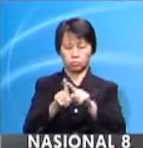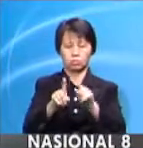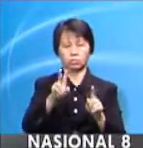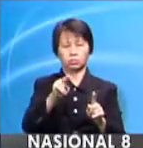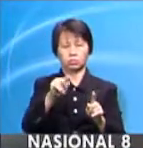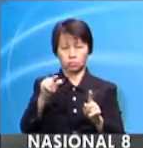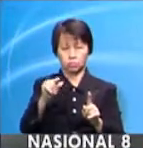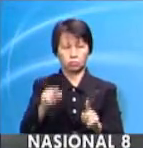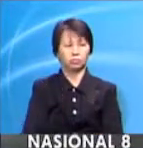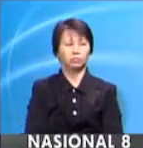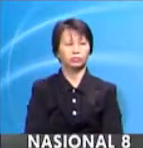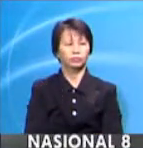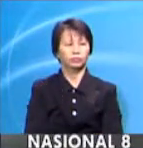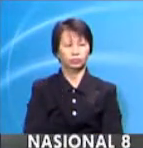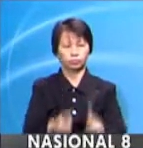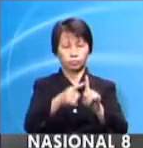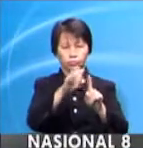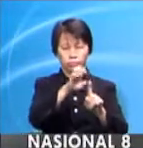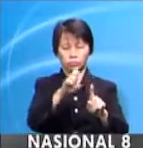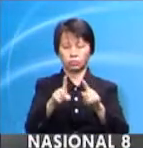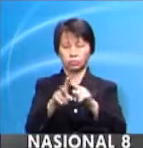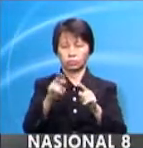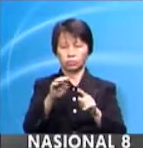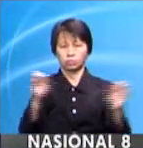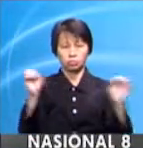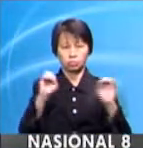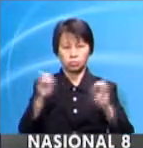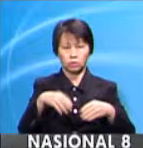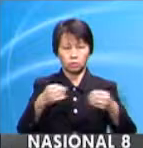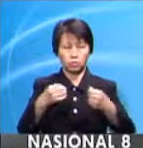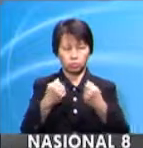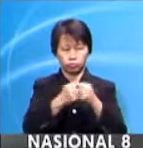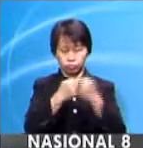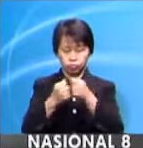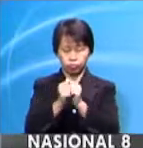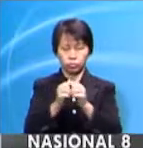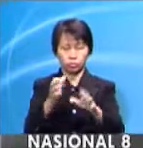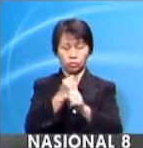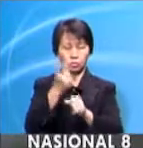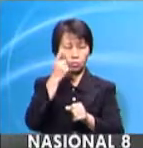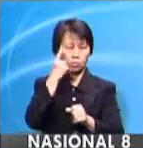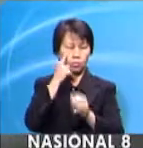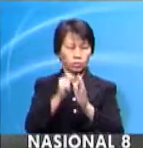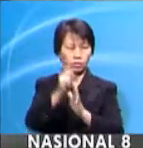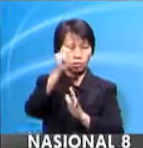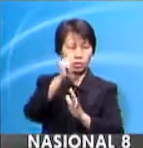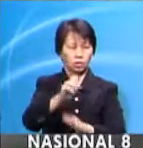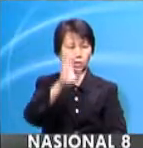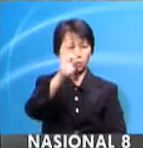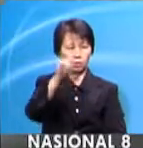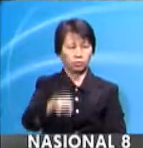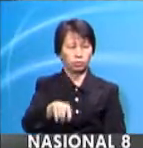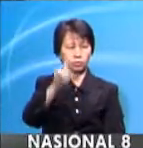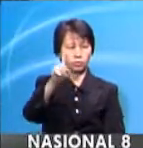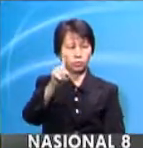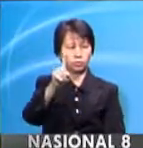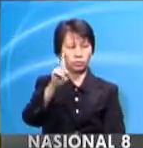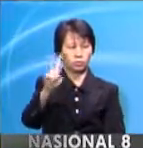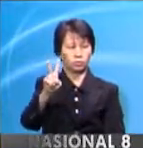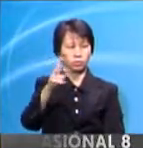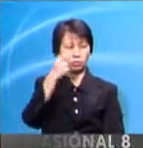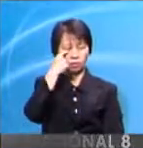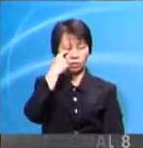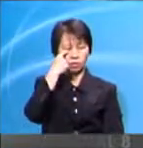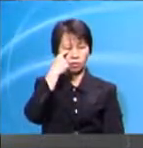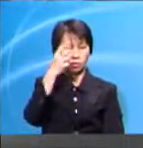Yi. Yin Shen Yi langsung tidak diberi tentangan apabila mengumpul mata tertinggi 9.12